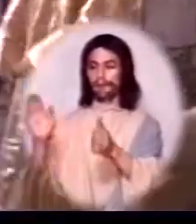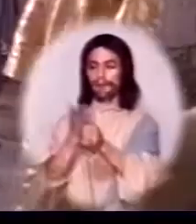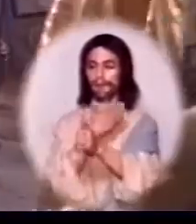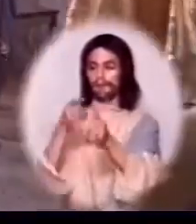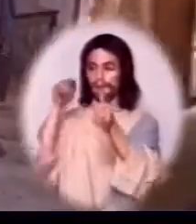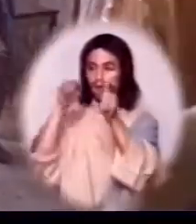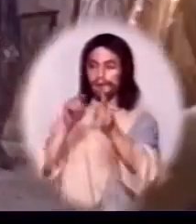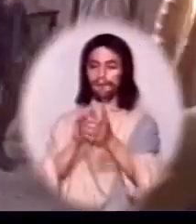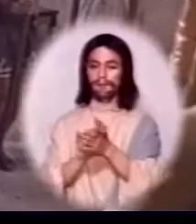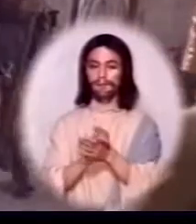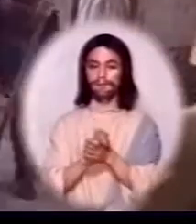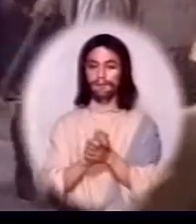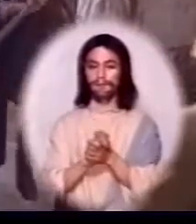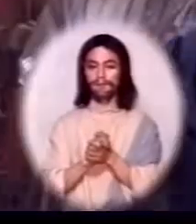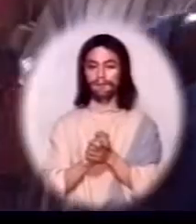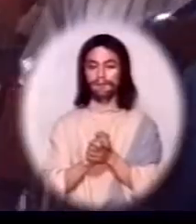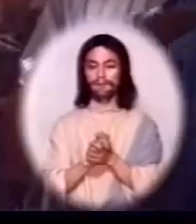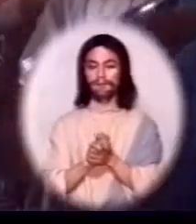매우 쳐라.